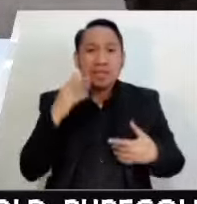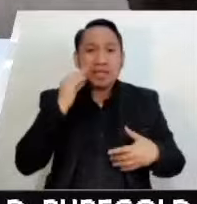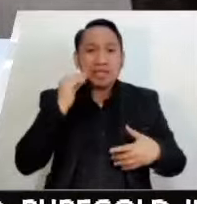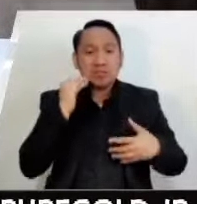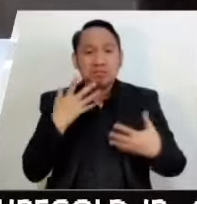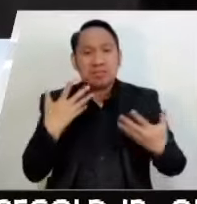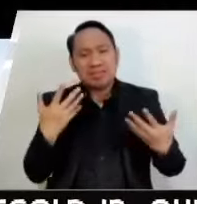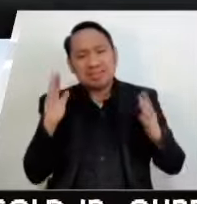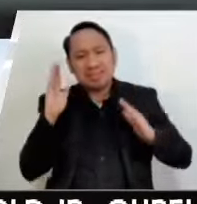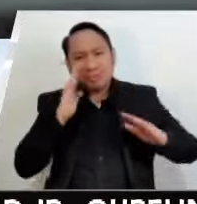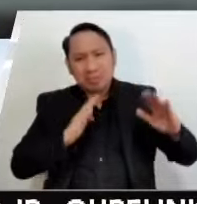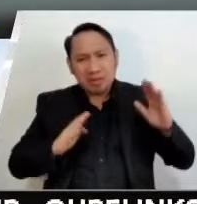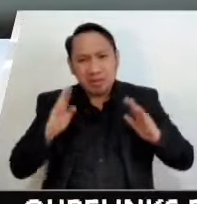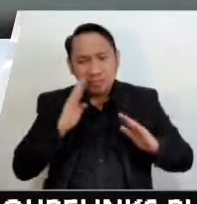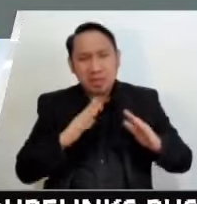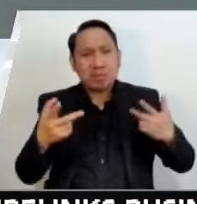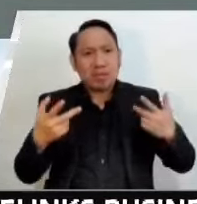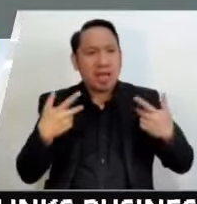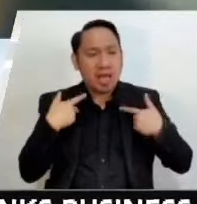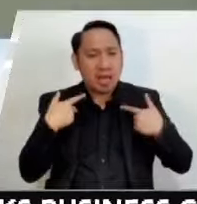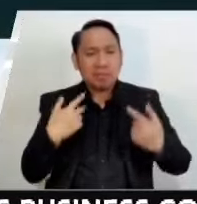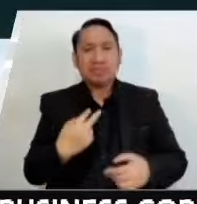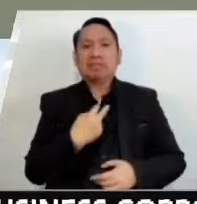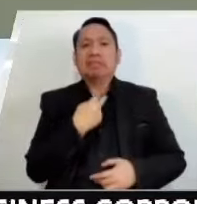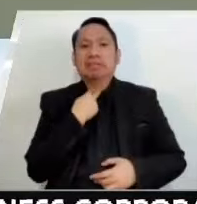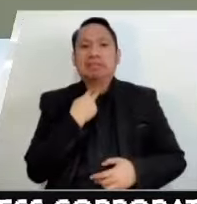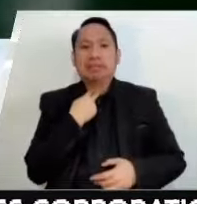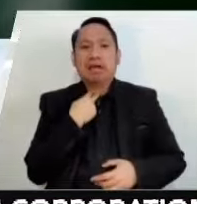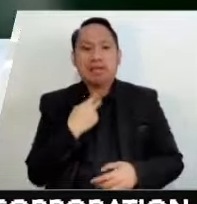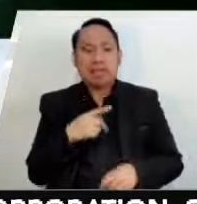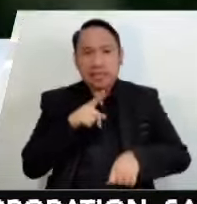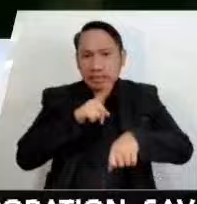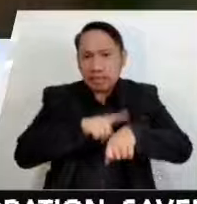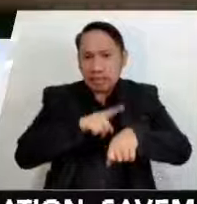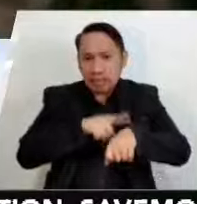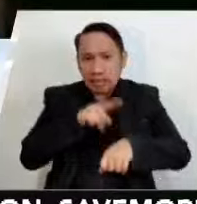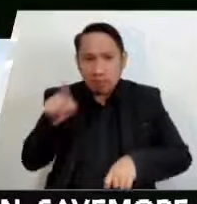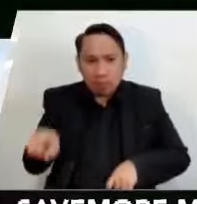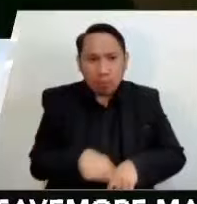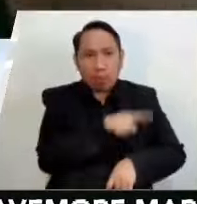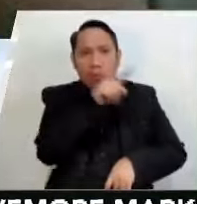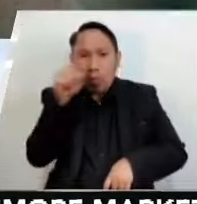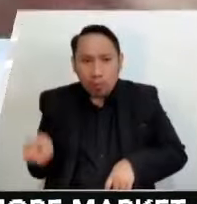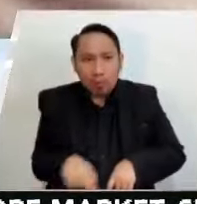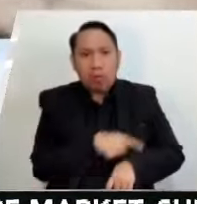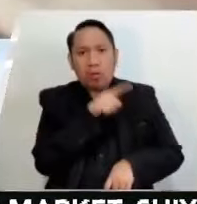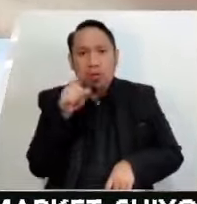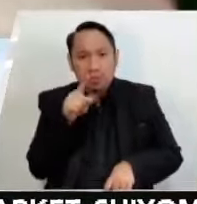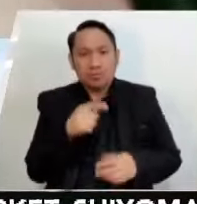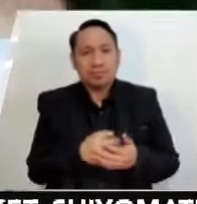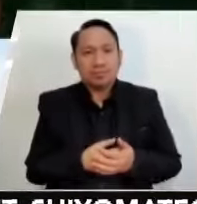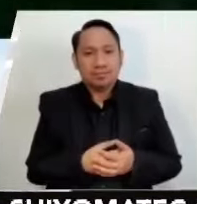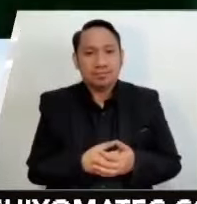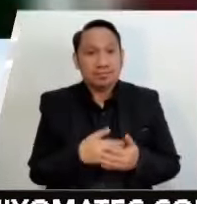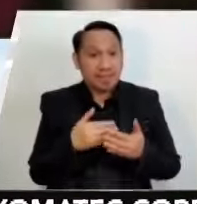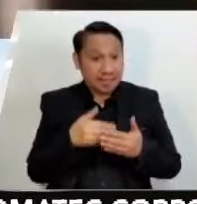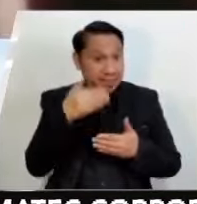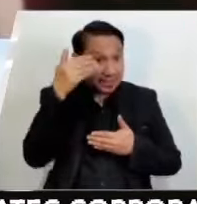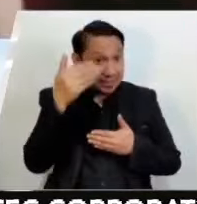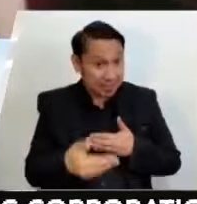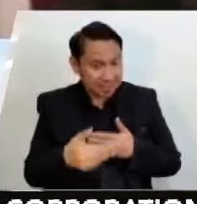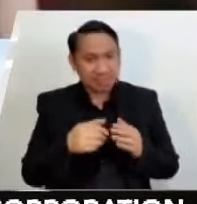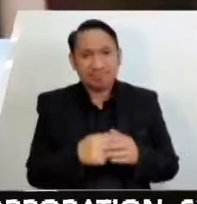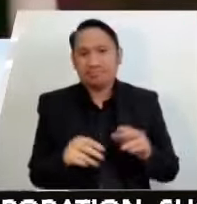time loops. Mamayang 8:50 na yan ng gabi pagkatapos ng Black Rider. Susundan ito kagad ng asawa